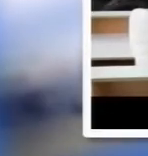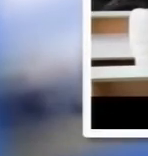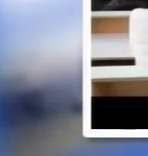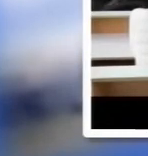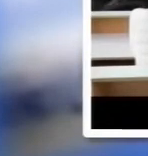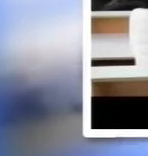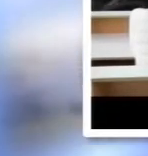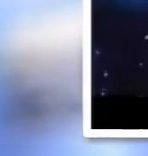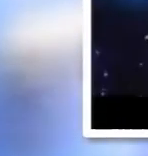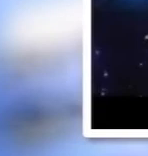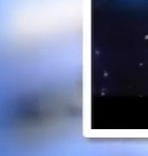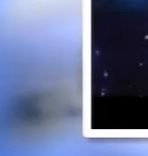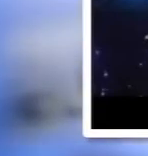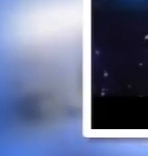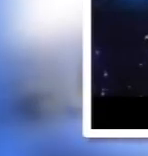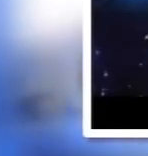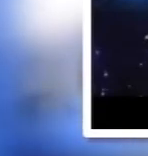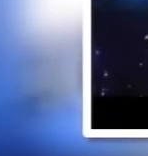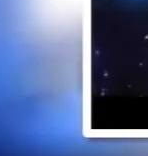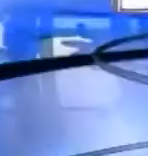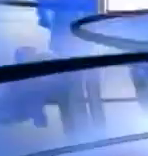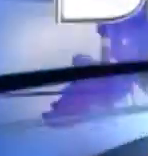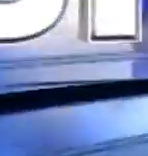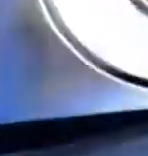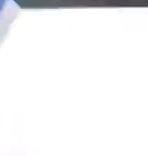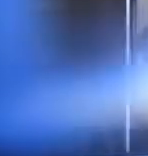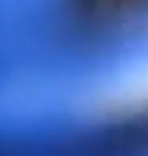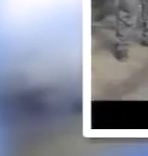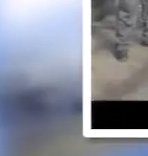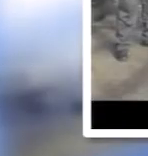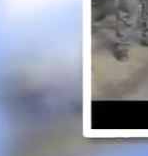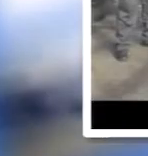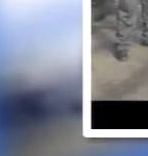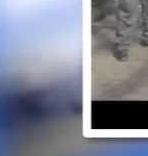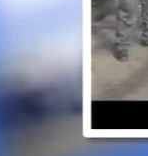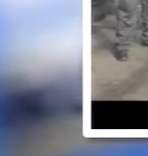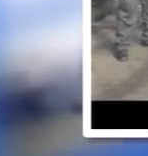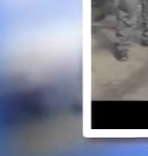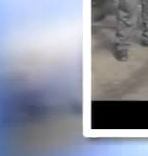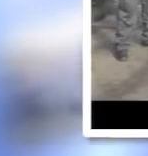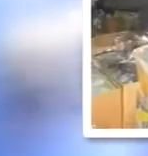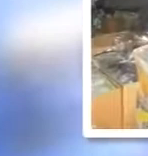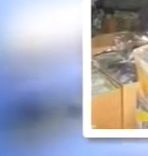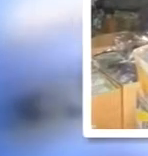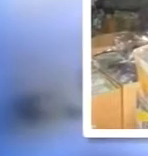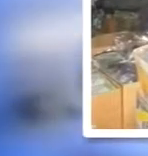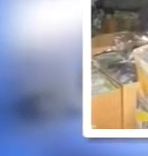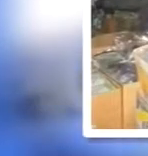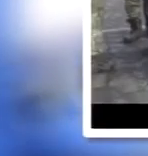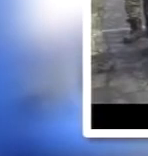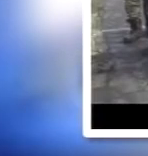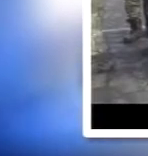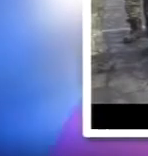Тернопільщині відкрили першу шкільну автоматизовану обсерваторію. Понад 16 тонн продуктів харчування доправили